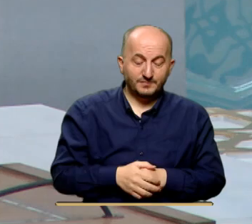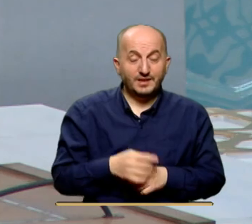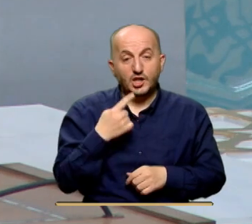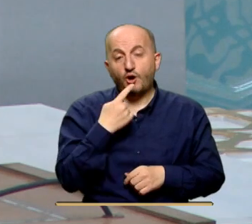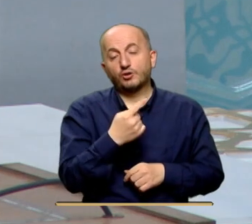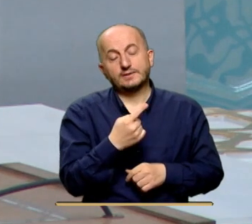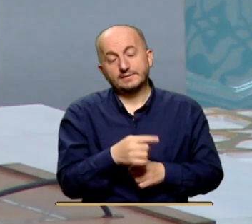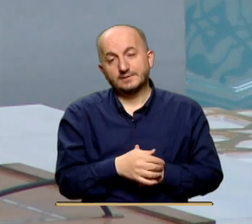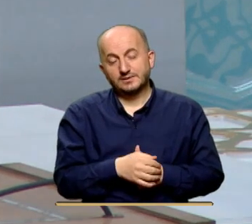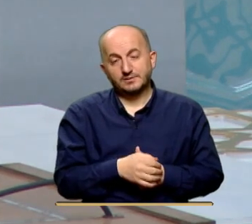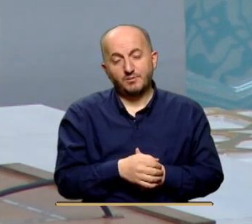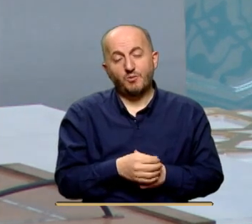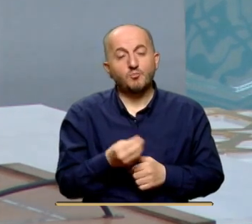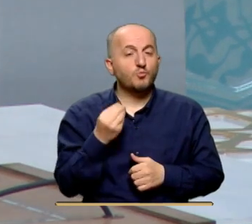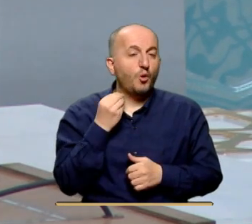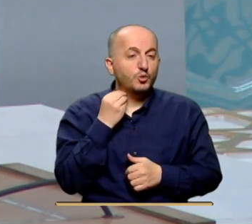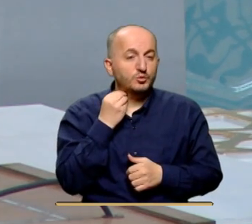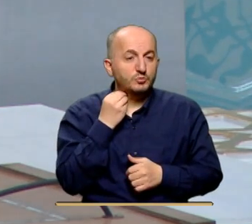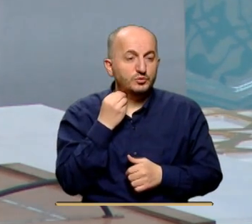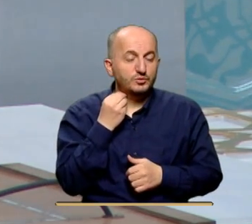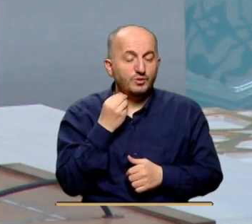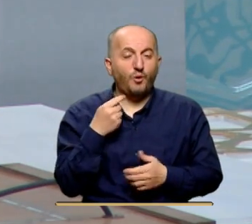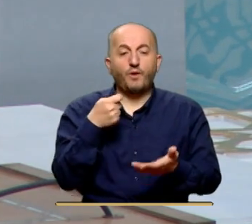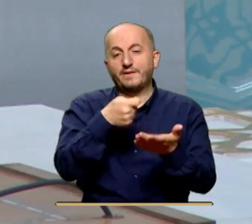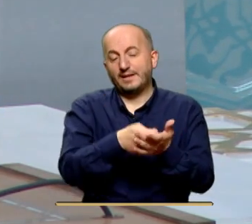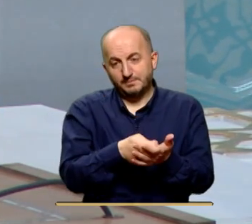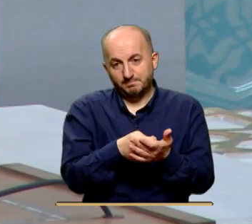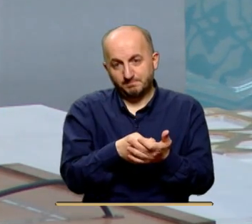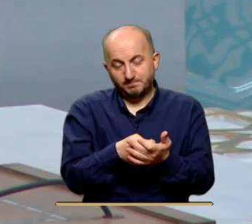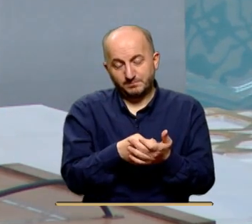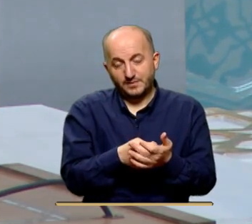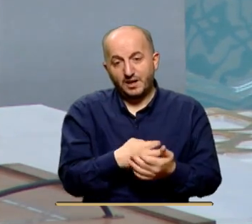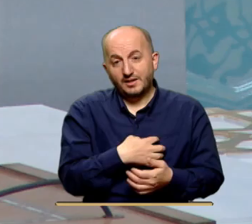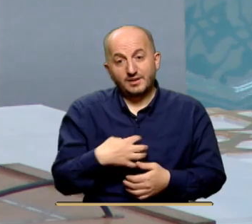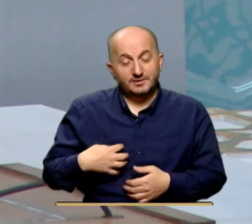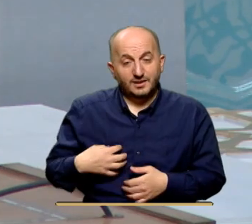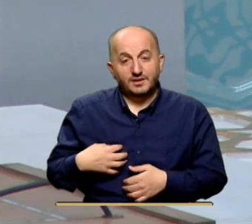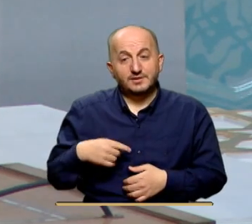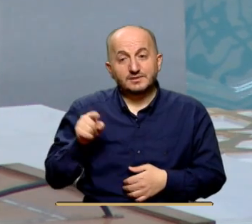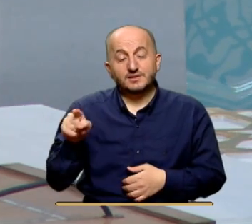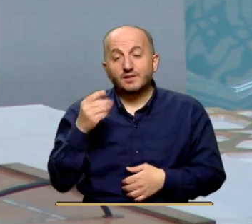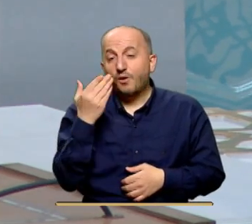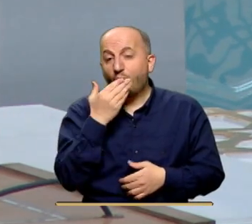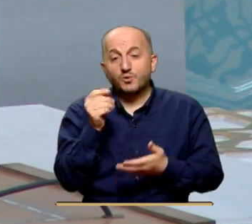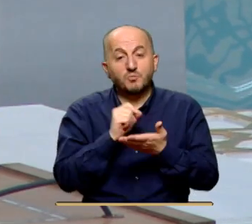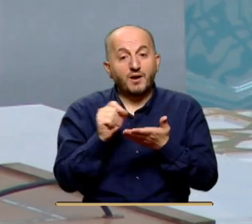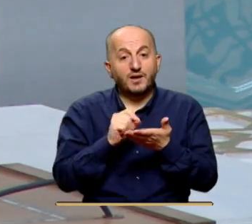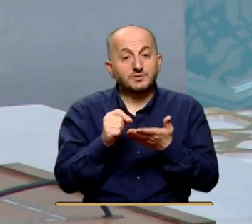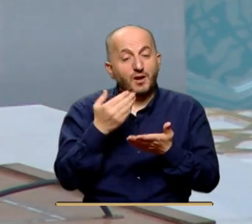ki borcumuzu ödeyelim. Ana diyor senin okuma yazman yok, borç çok